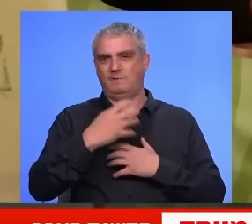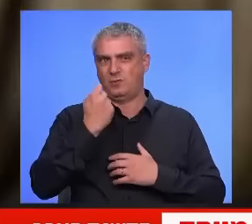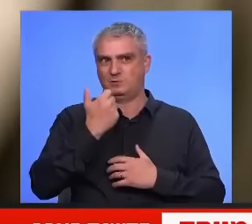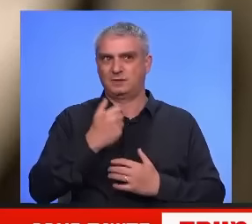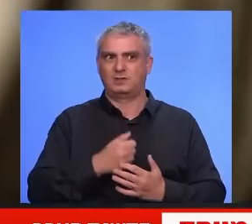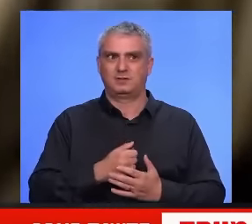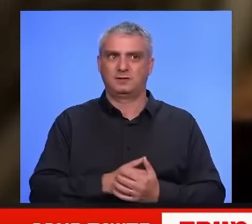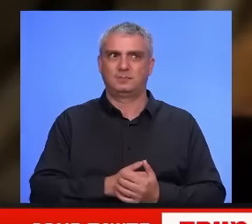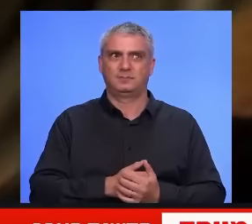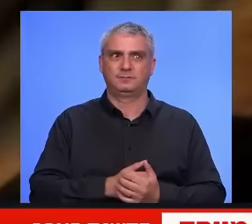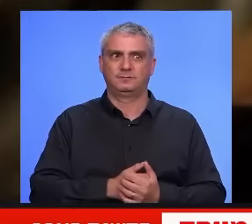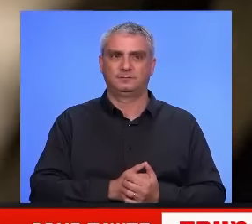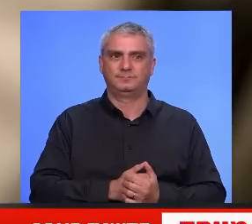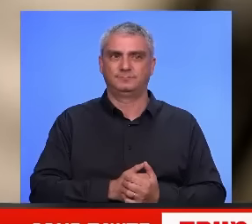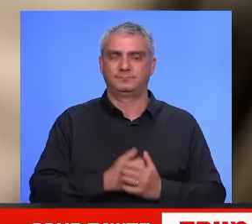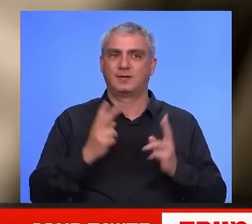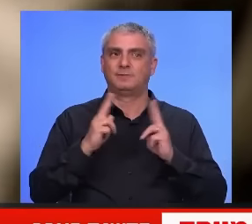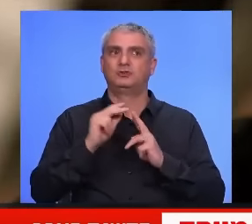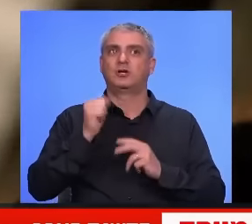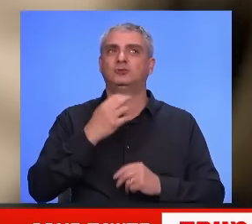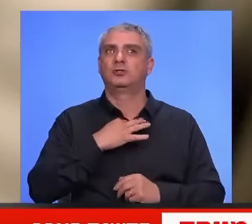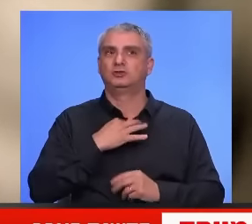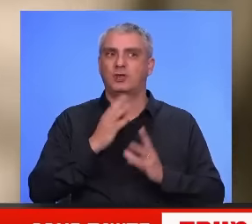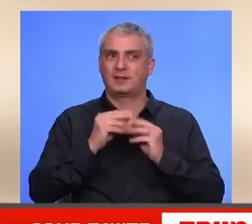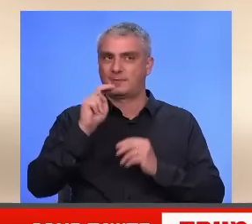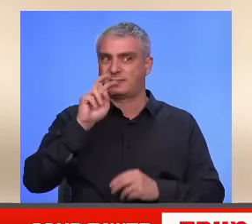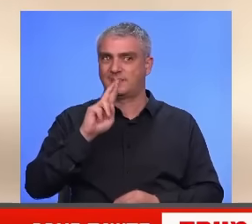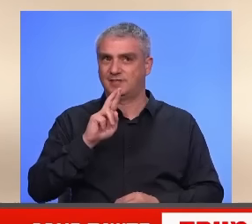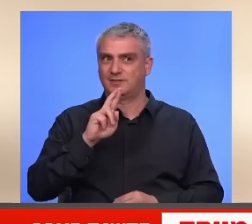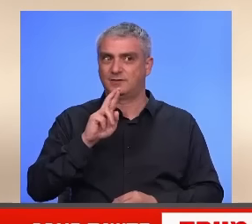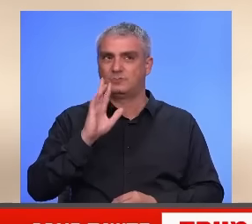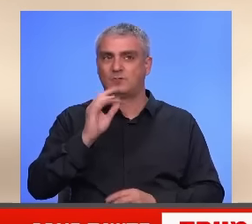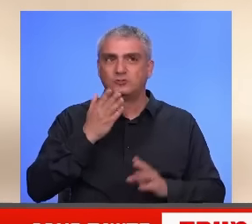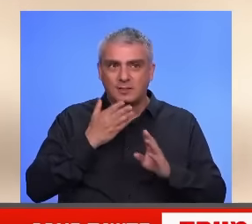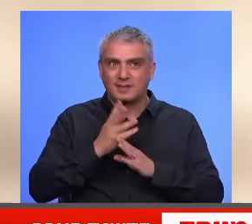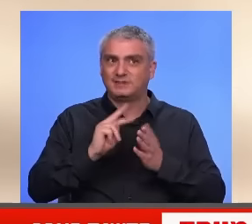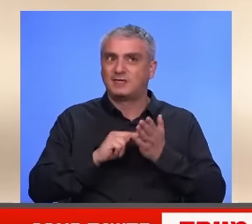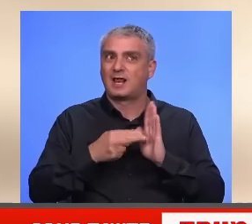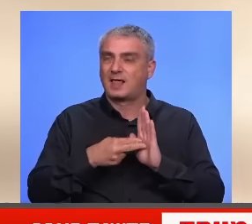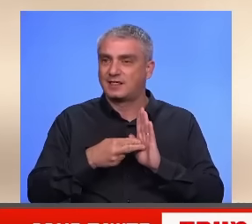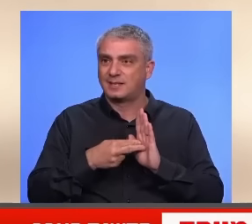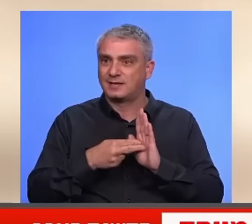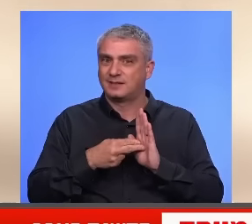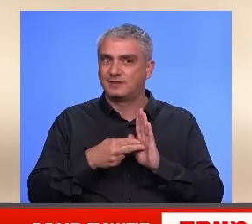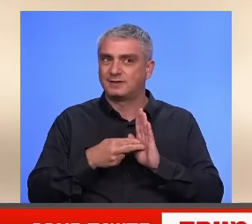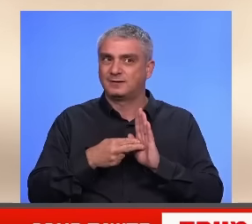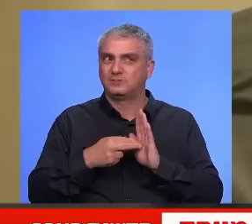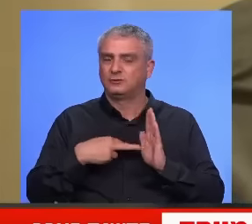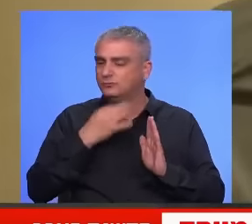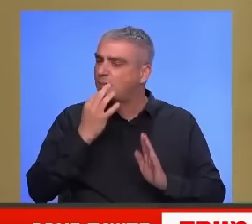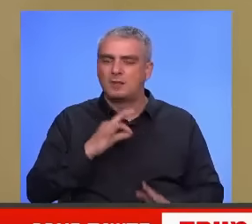ב... הפגישה הראשונה שלי עם ניר, כשהוא ממש נכנס לחדר, ושאלתי